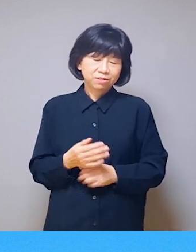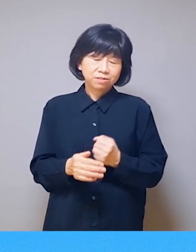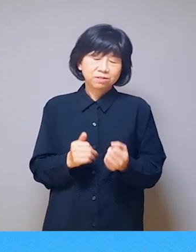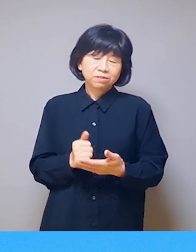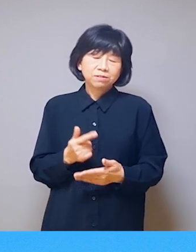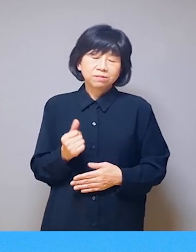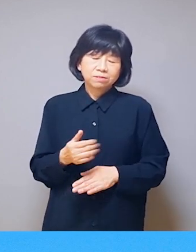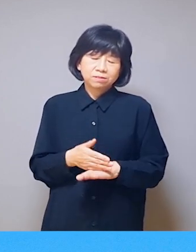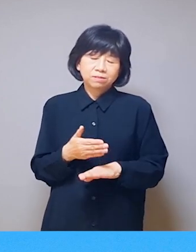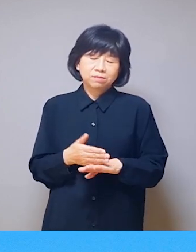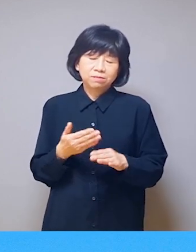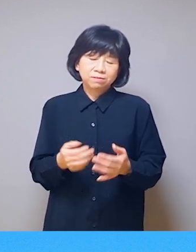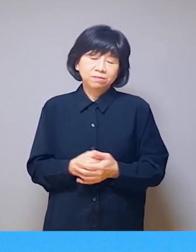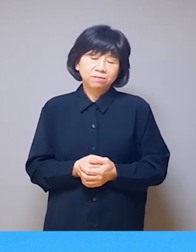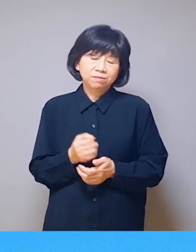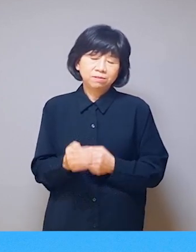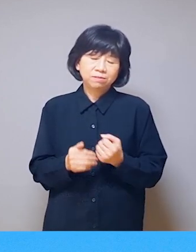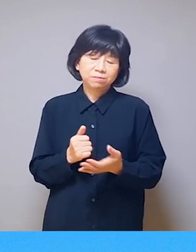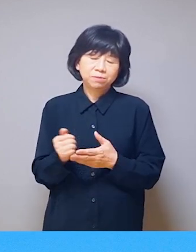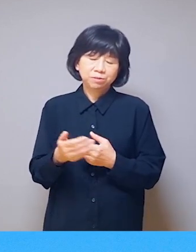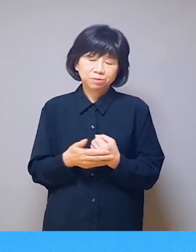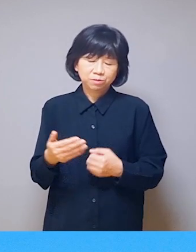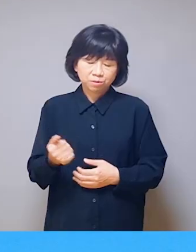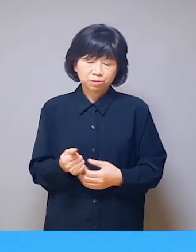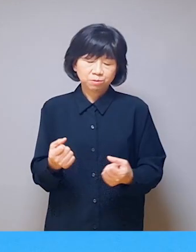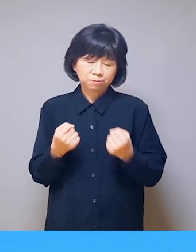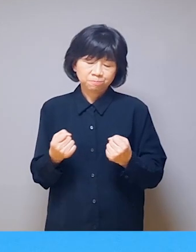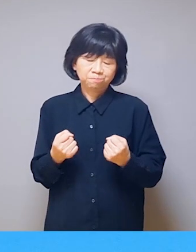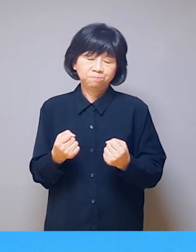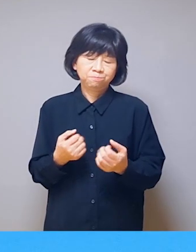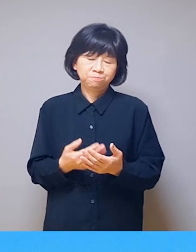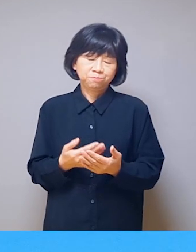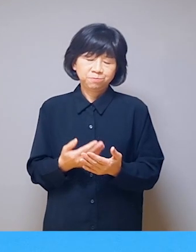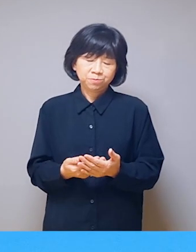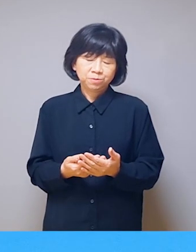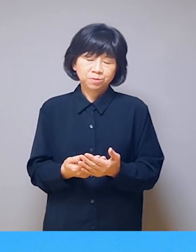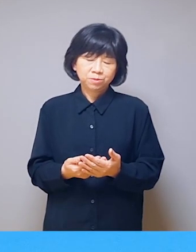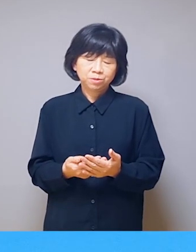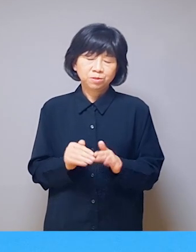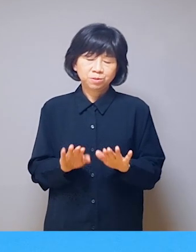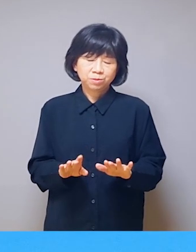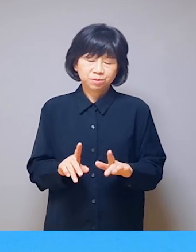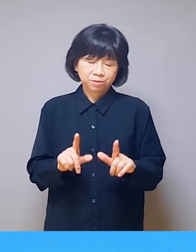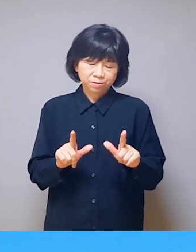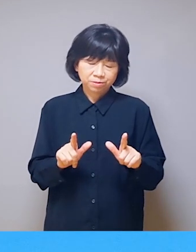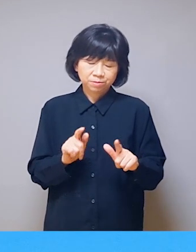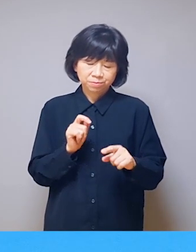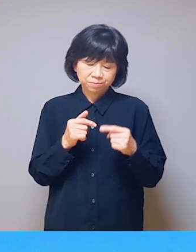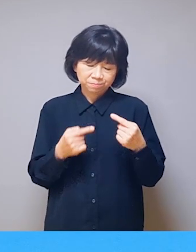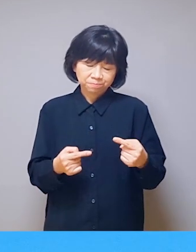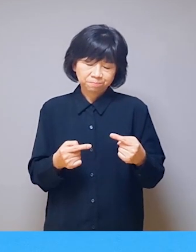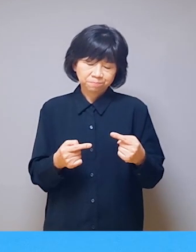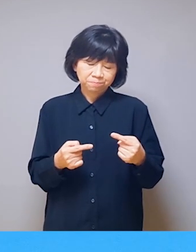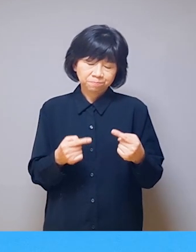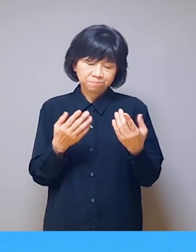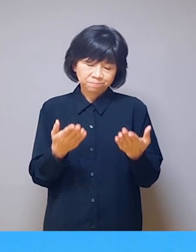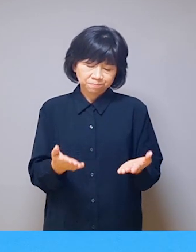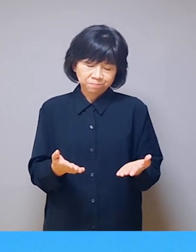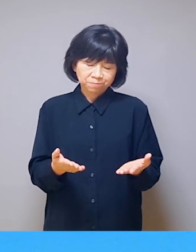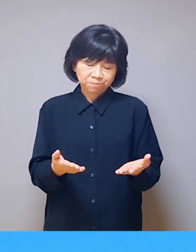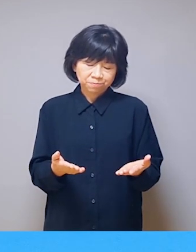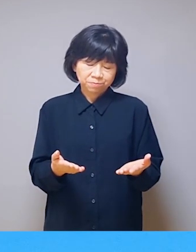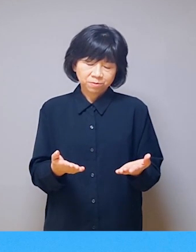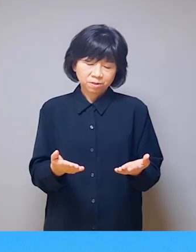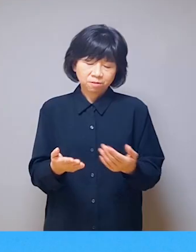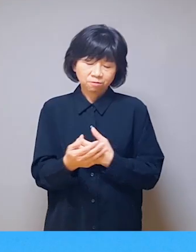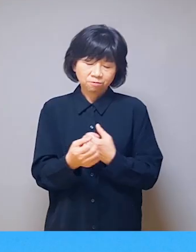하나님 아버지 감사합니다. 하나님의 은혜로 힘낼 수 있도록 2025년 설 명절 연휴 기간 동안 건강하시게